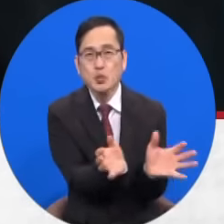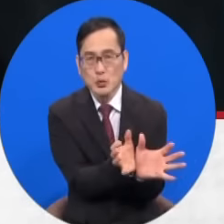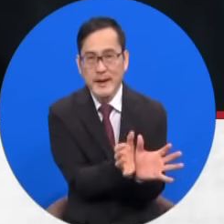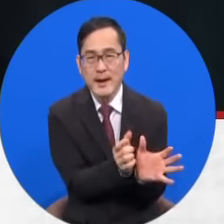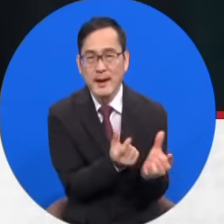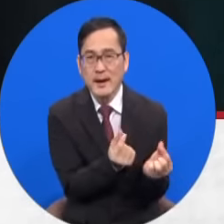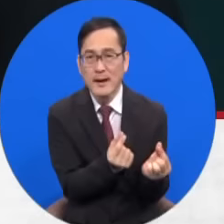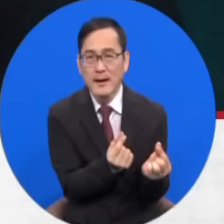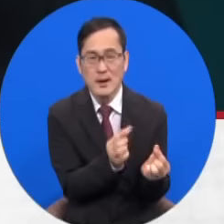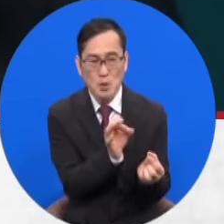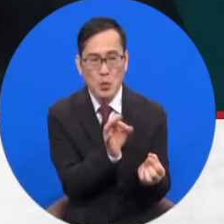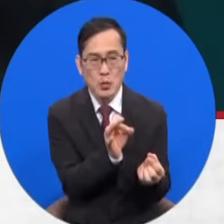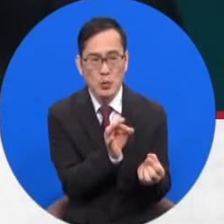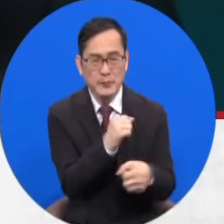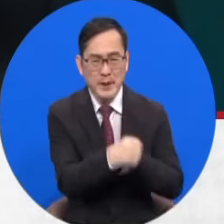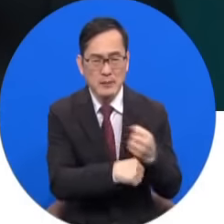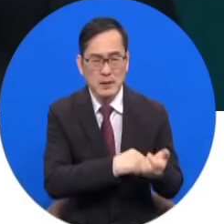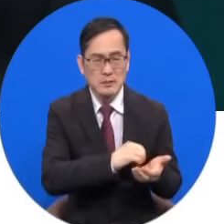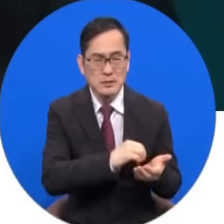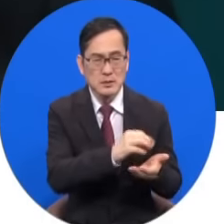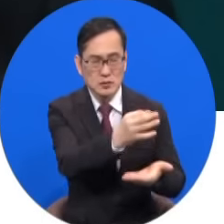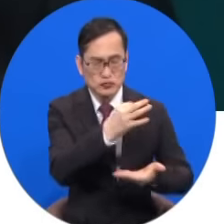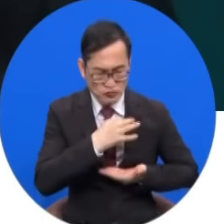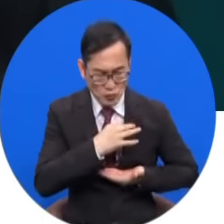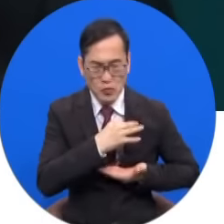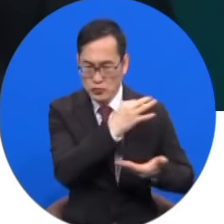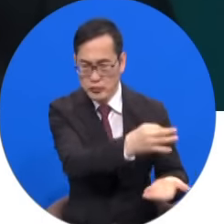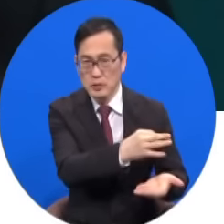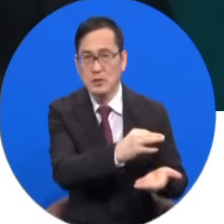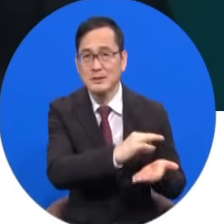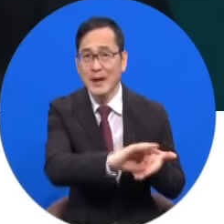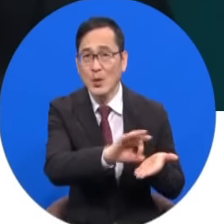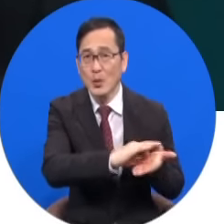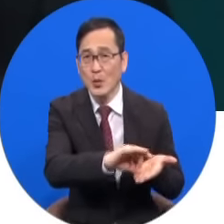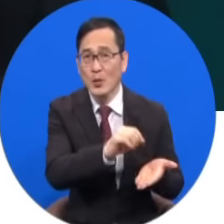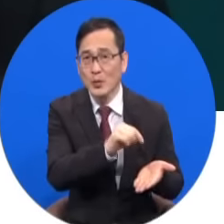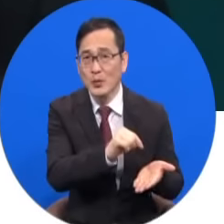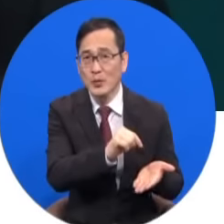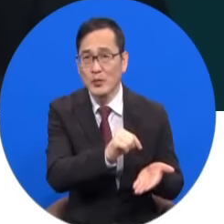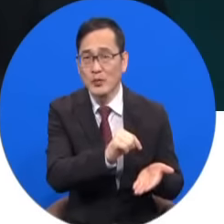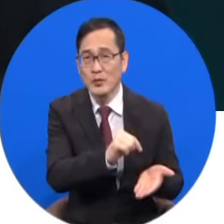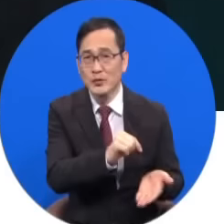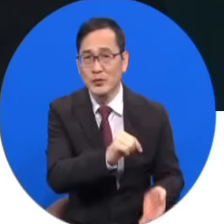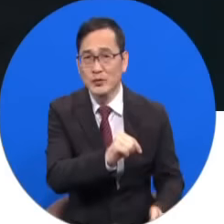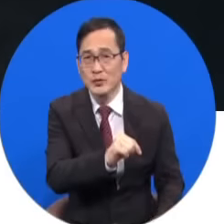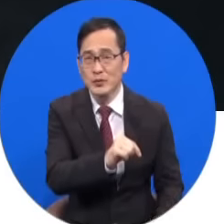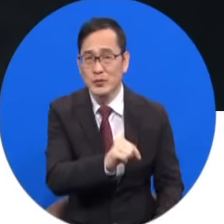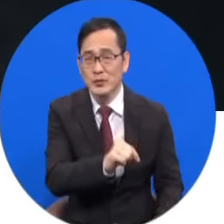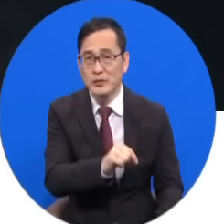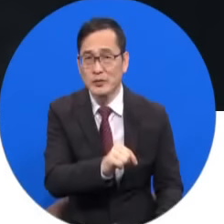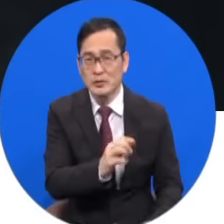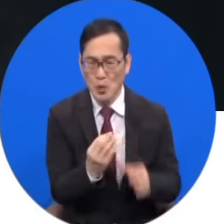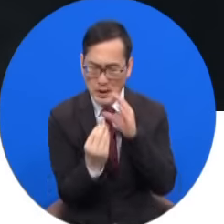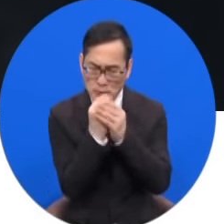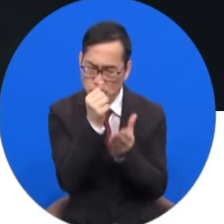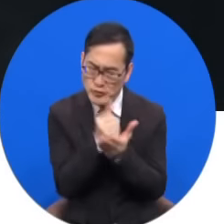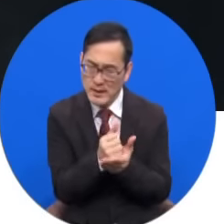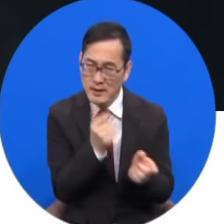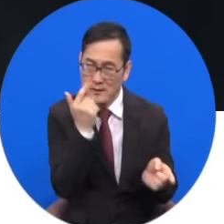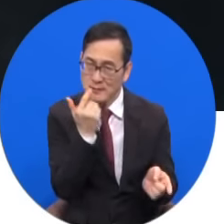가지고 이게 단순 뇌물죄가 될 것이냐 제 3자 뇌물죄가 될 것이냐 그 차이가 되는 건데 그런데 일반적으로 뭐 출가